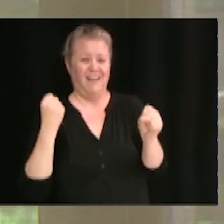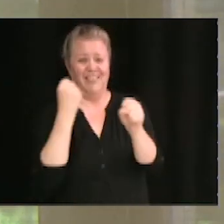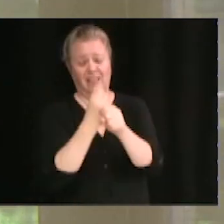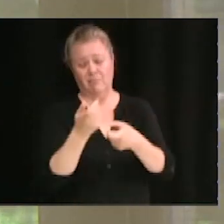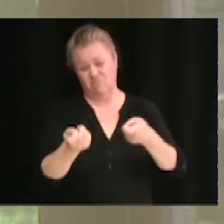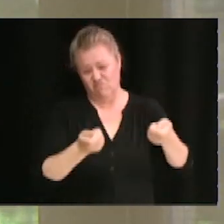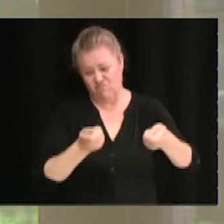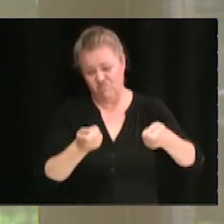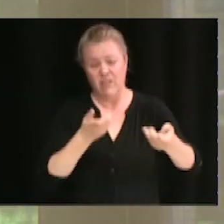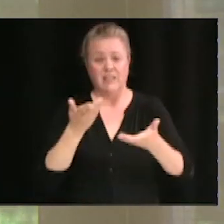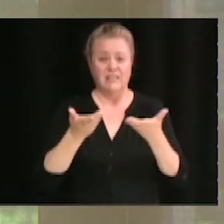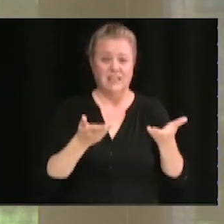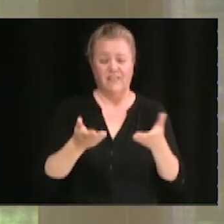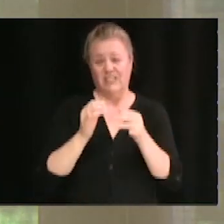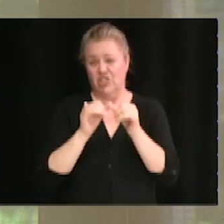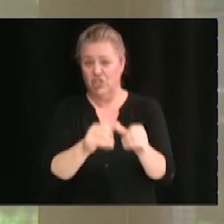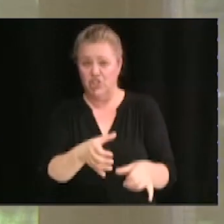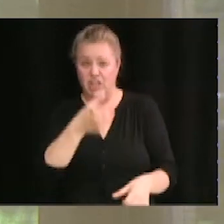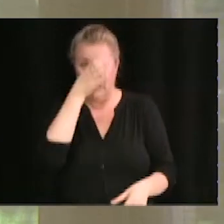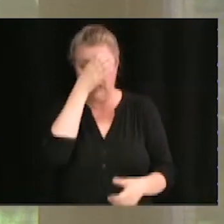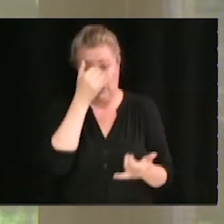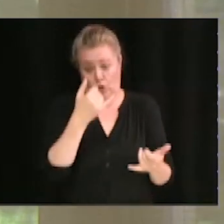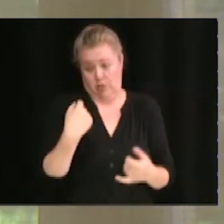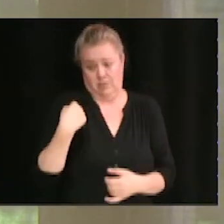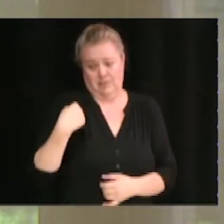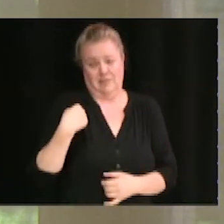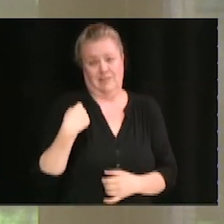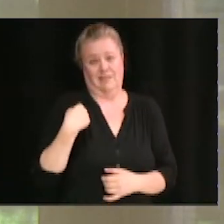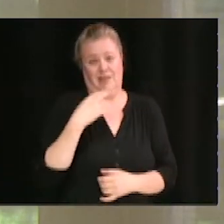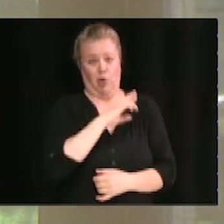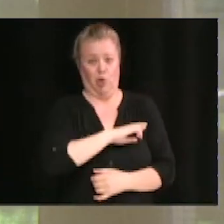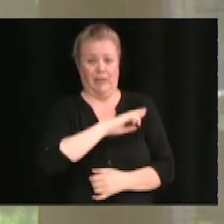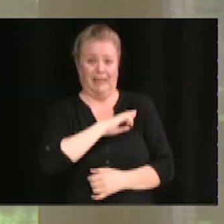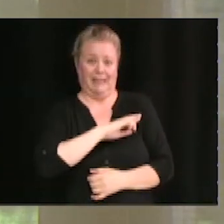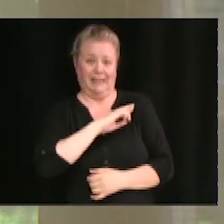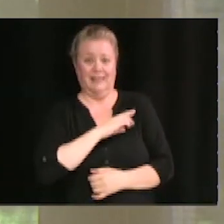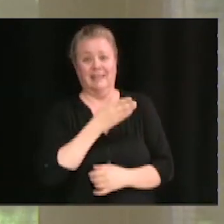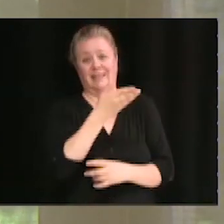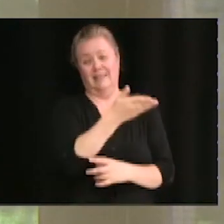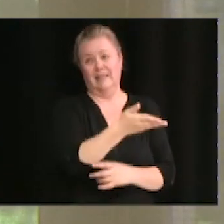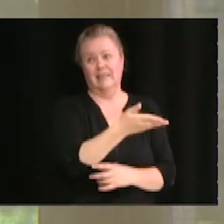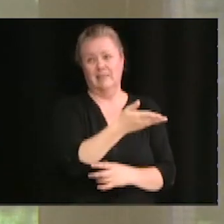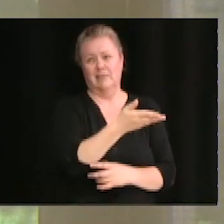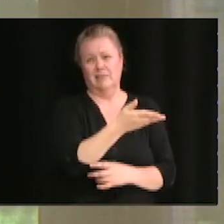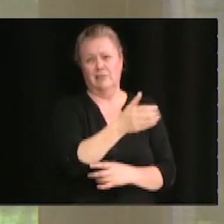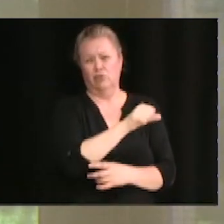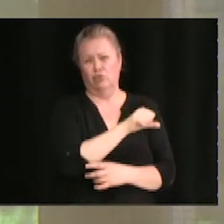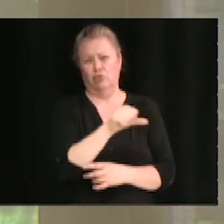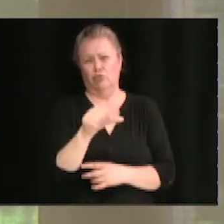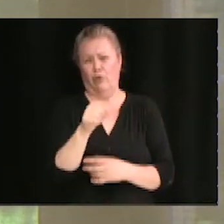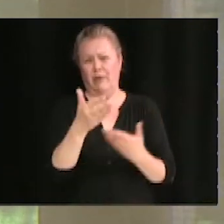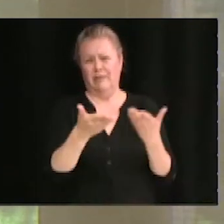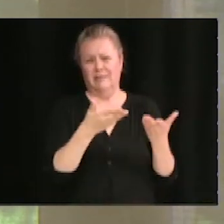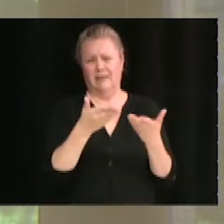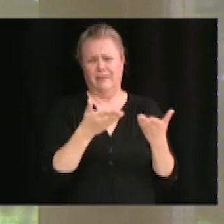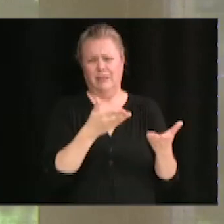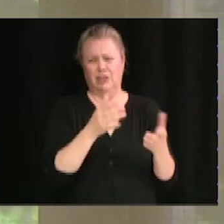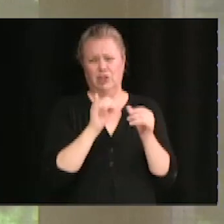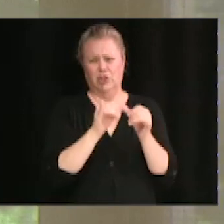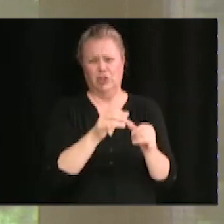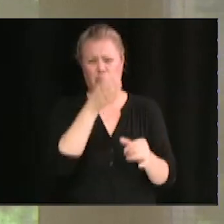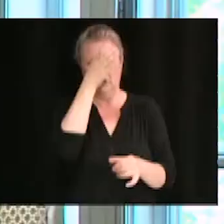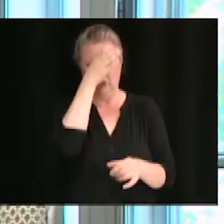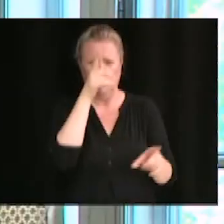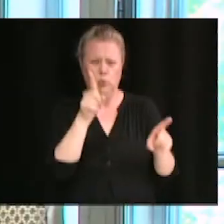retraite. Donc, après de nombreuses années ici, non seulement au service du génie, bien, il a juste au service du génie informatique, en tout cas. vous